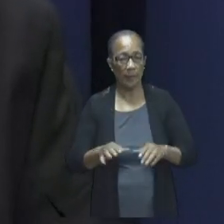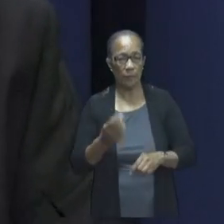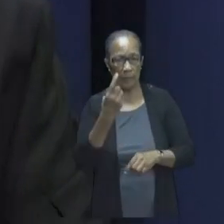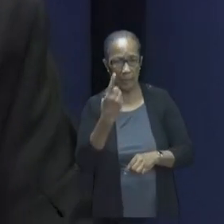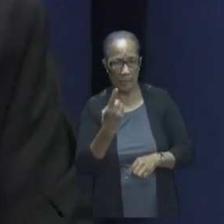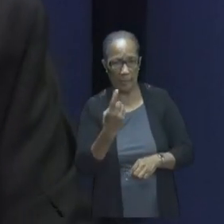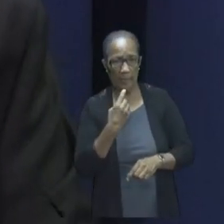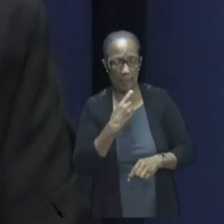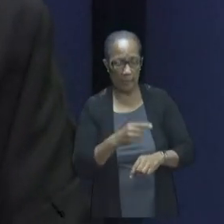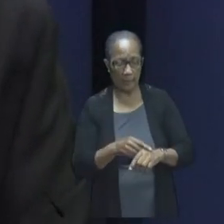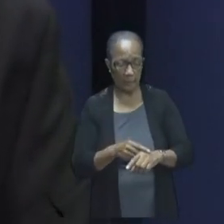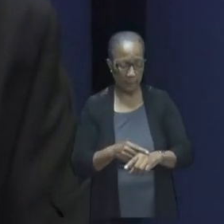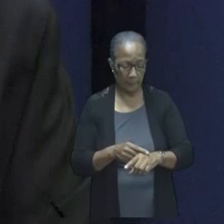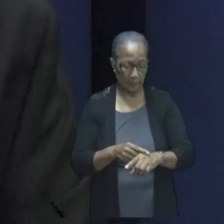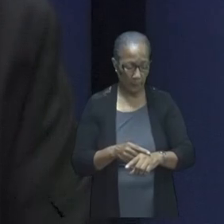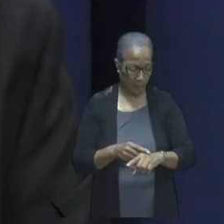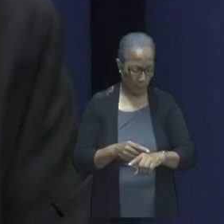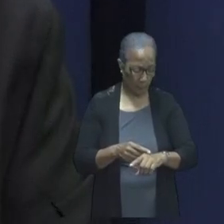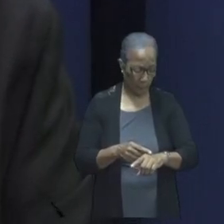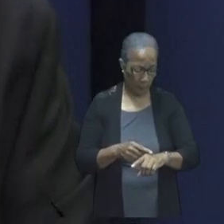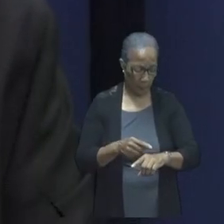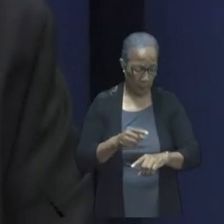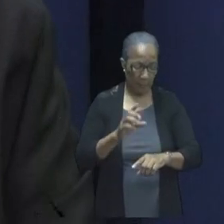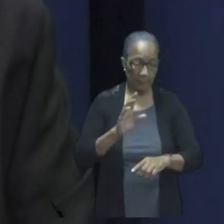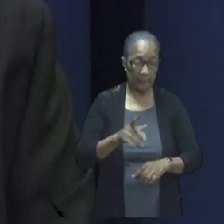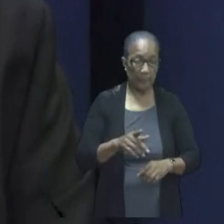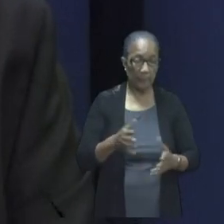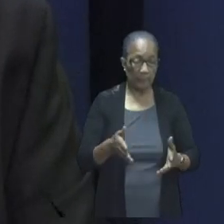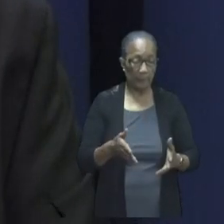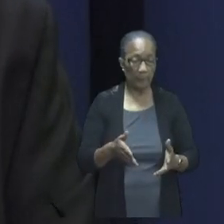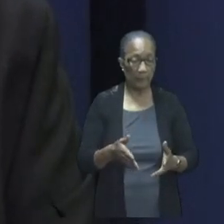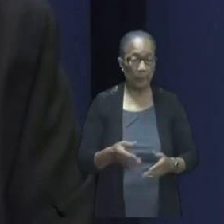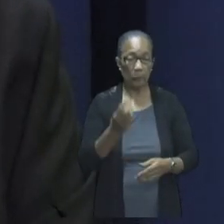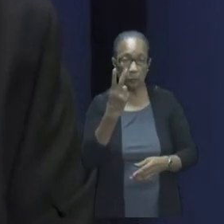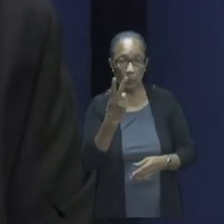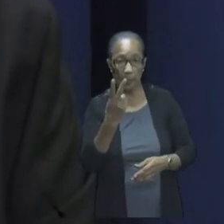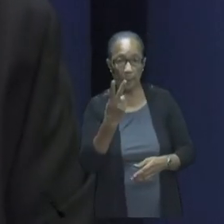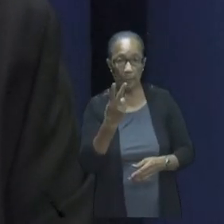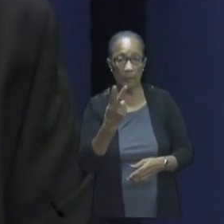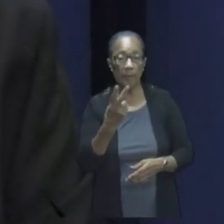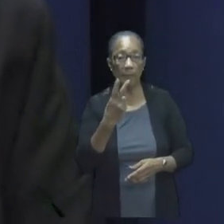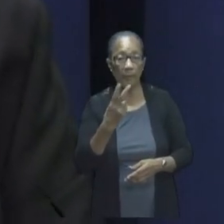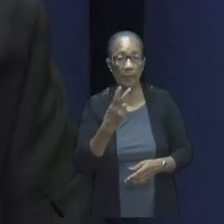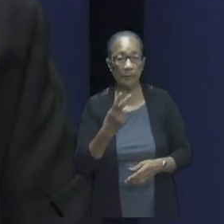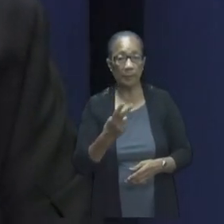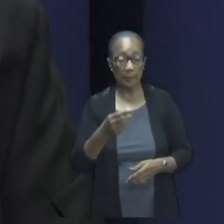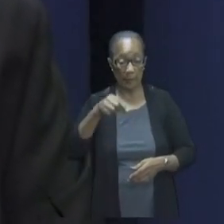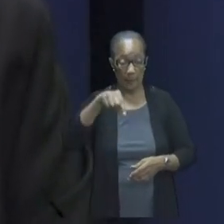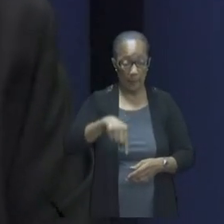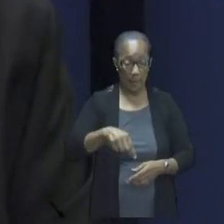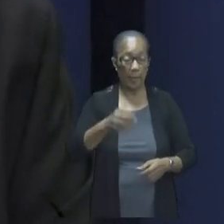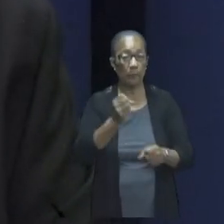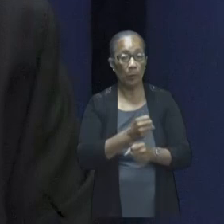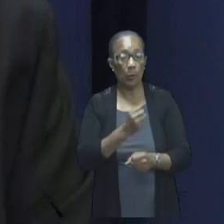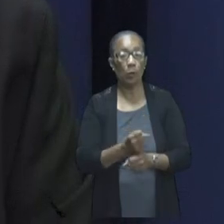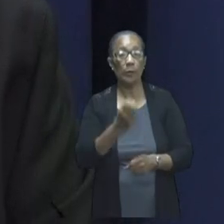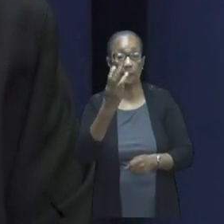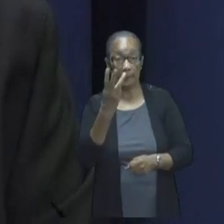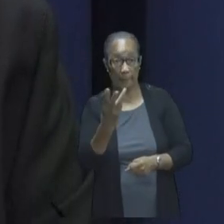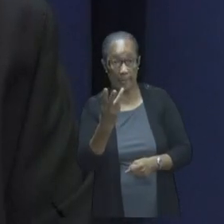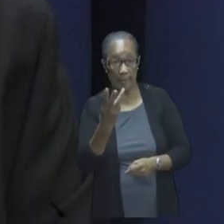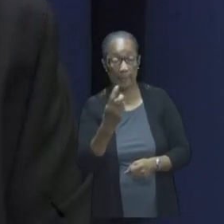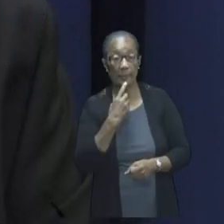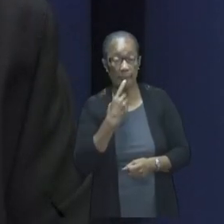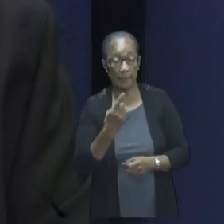de zaken is het om de houtkap de tweede zaak is de mijnbouw de derde zaak is